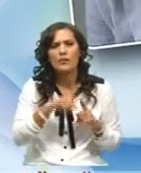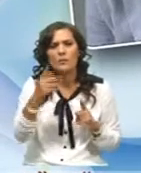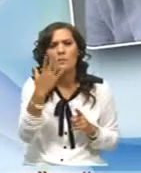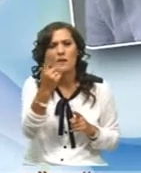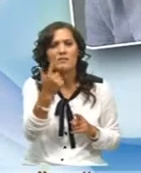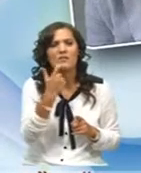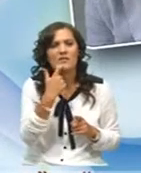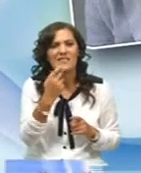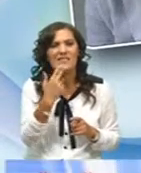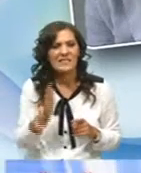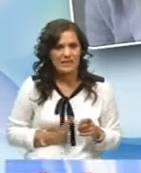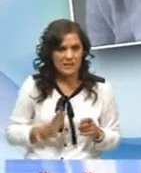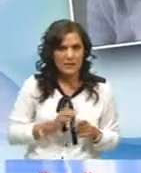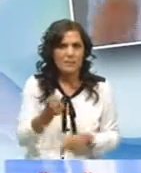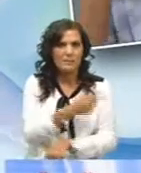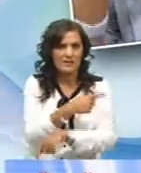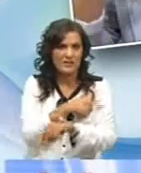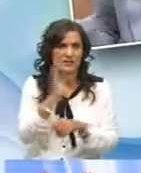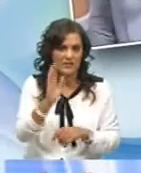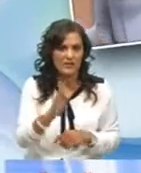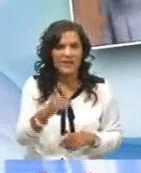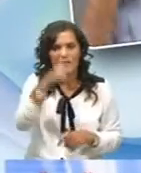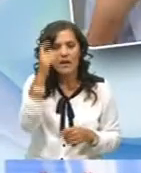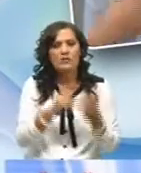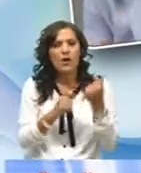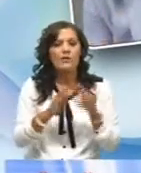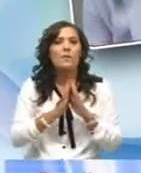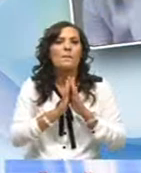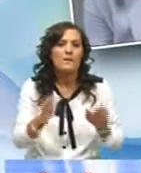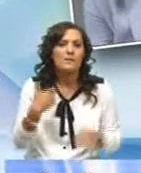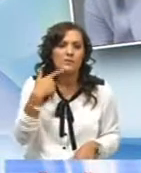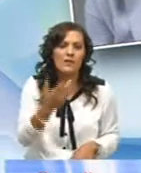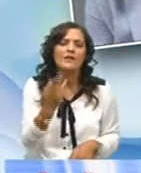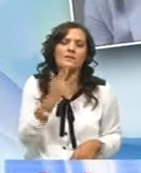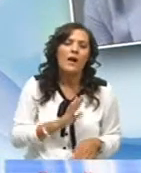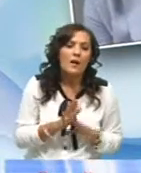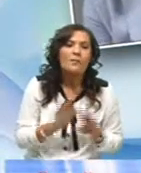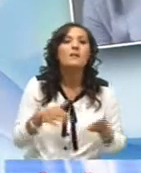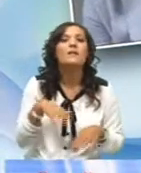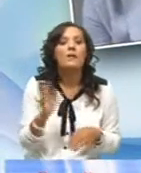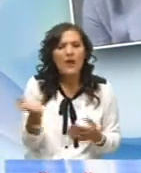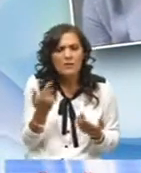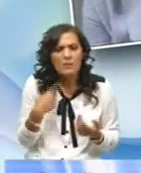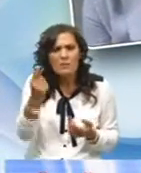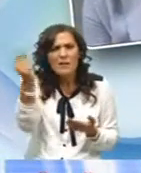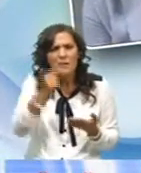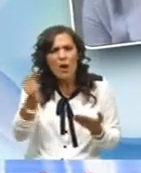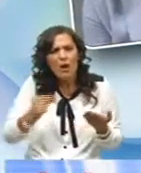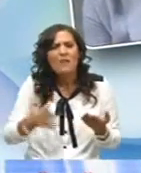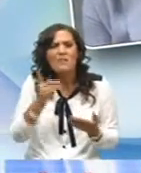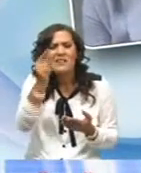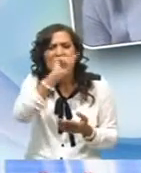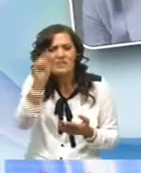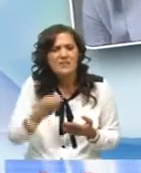ay çok küçük yaşındaki kızımıza Bir sınıfta da geçiyor ya yaz ödevini bitirmesini söylüyoruz kızım hadi bitirmedim bak zaten bir boyama